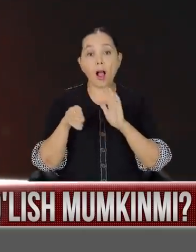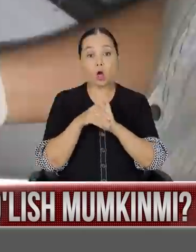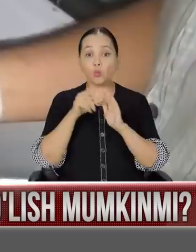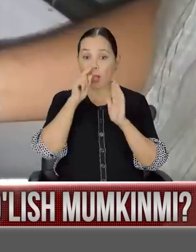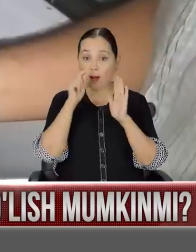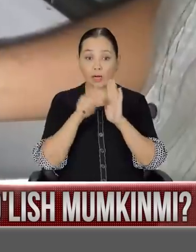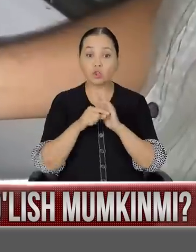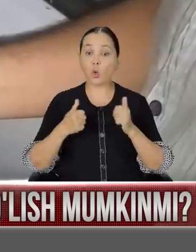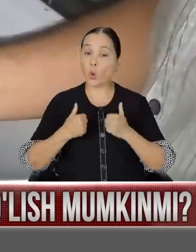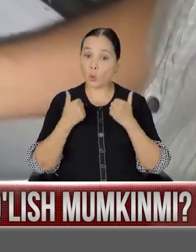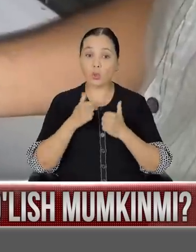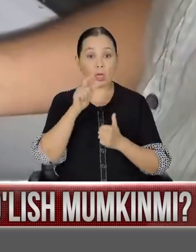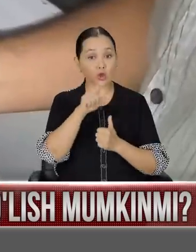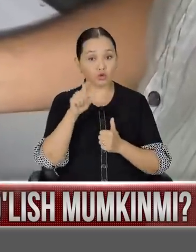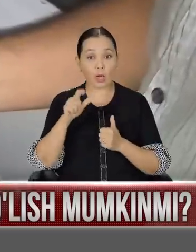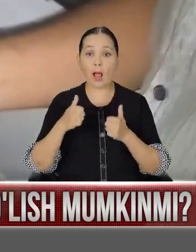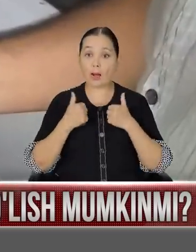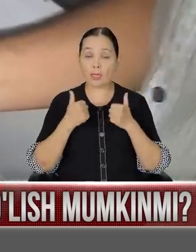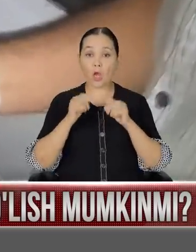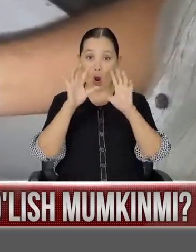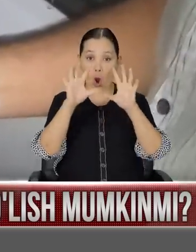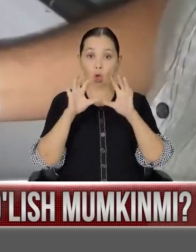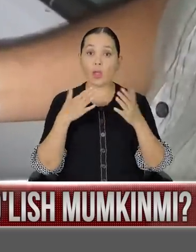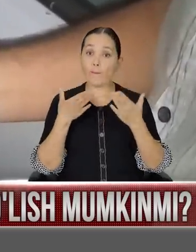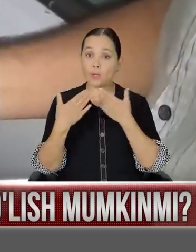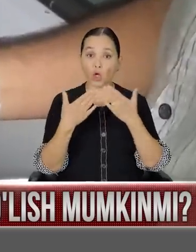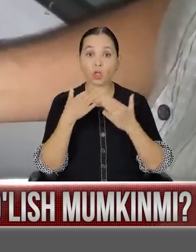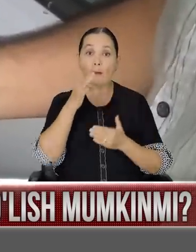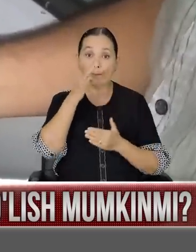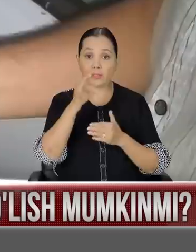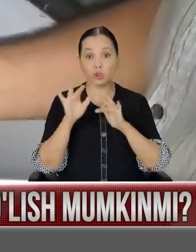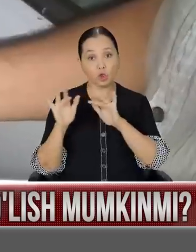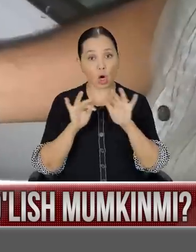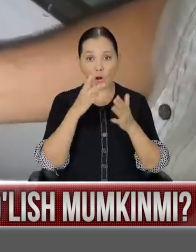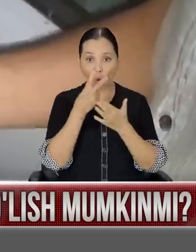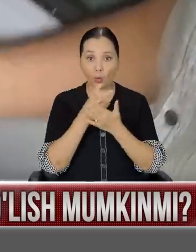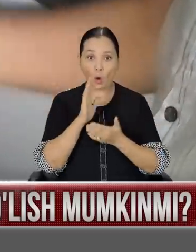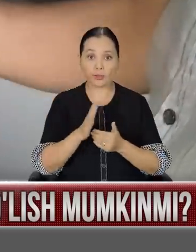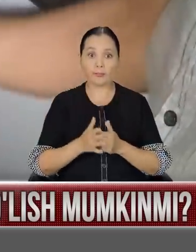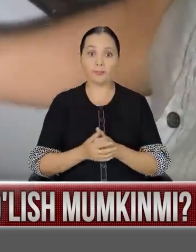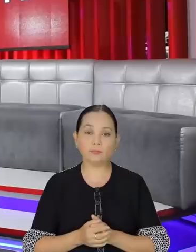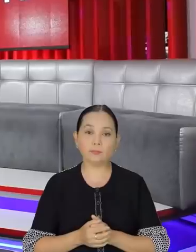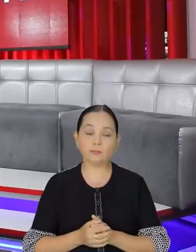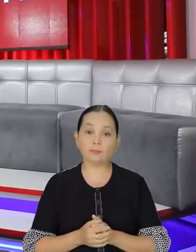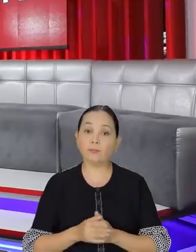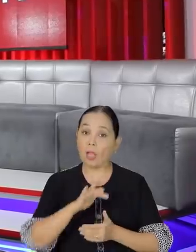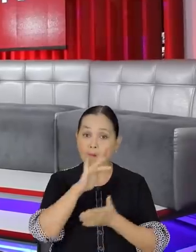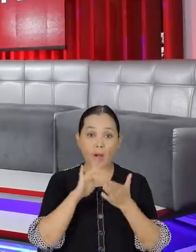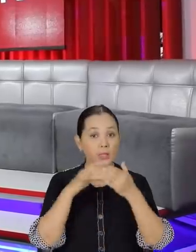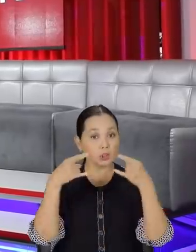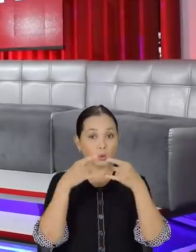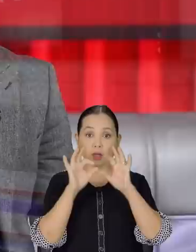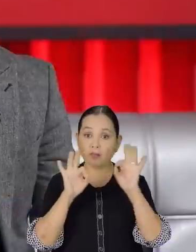korrupsiyani aralashtirishga uringan shaxslar harakatiga qonuniy munosabatlar bildirish choralari ko'rilmoqda. Markaziy